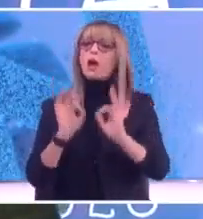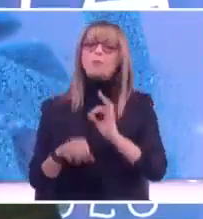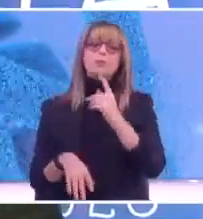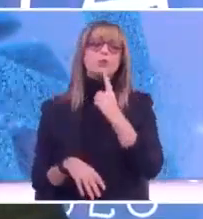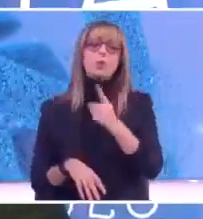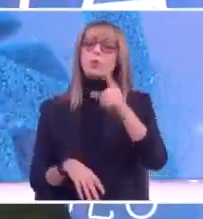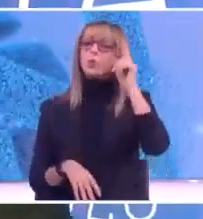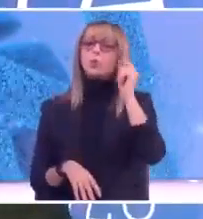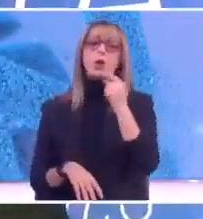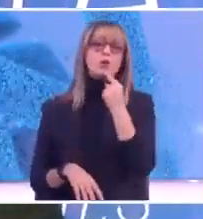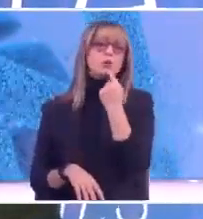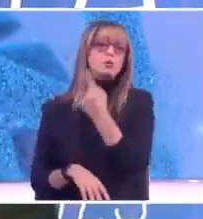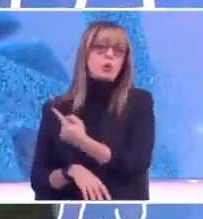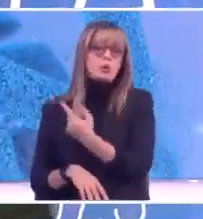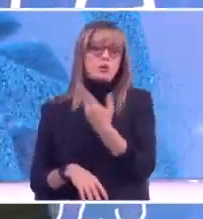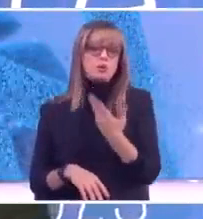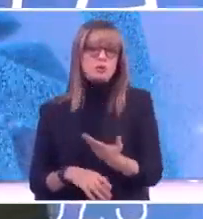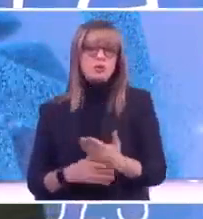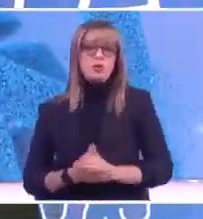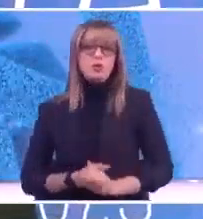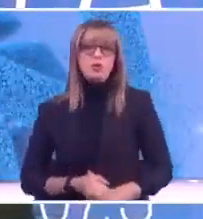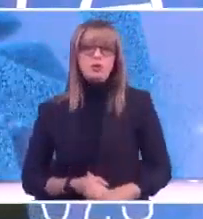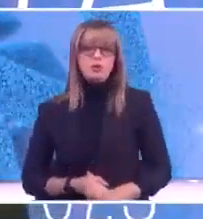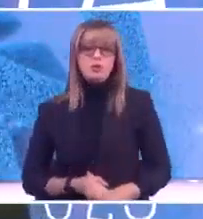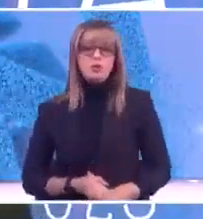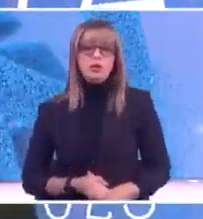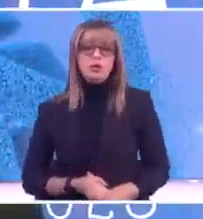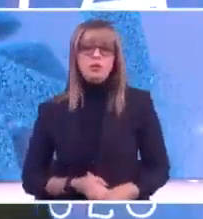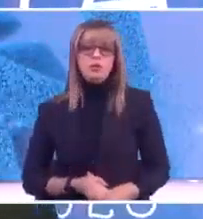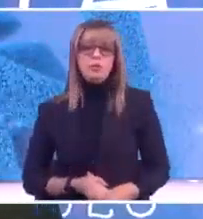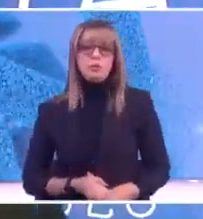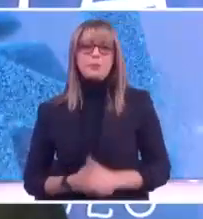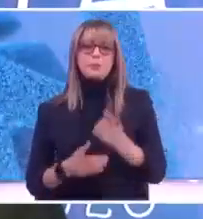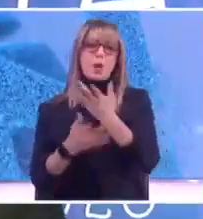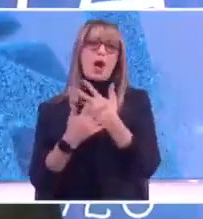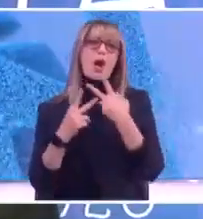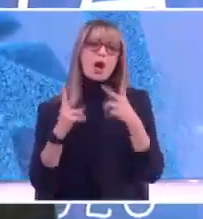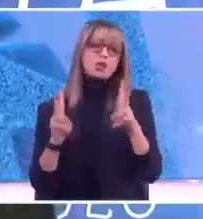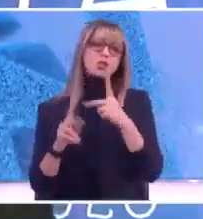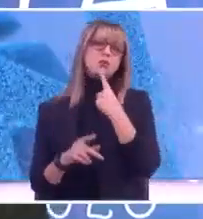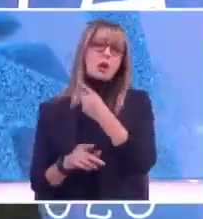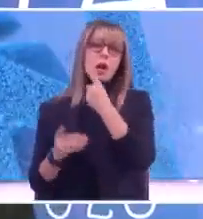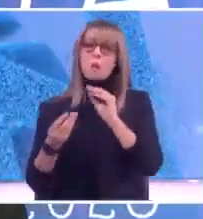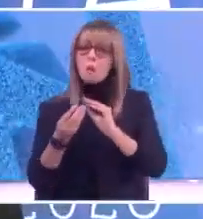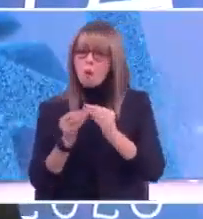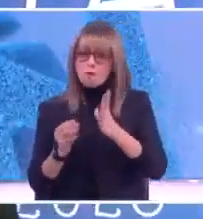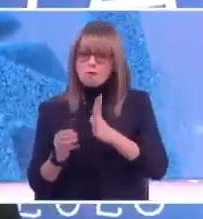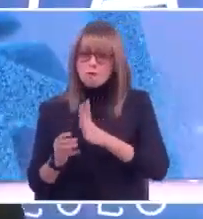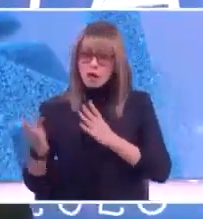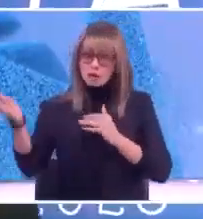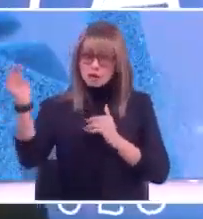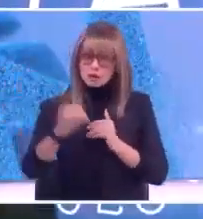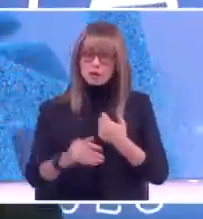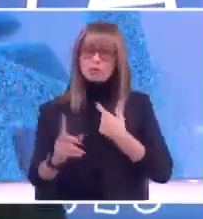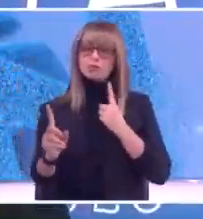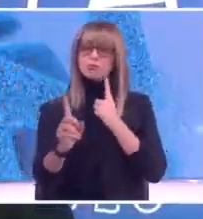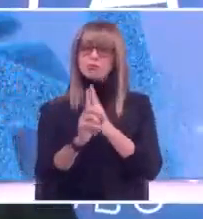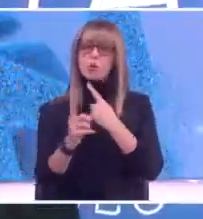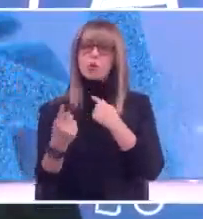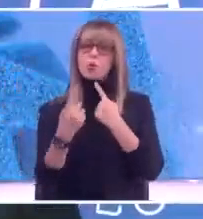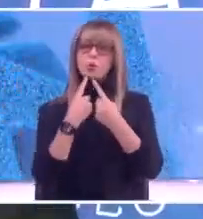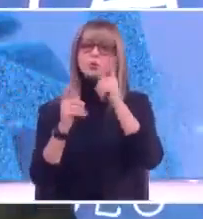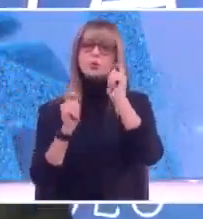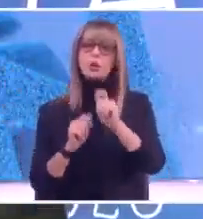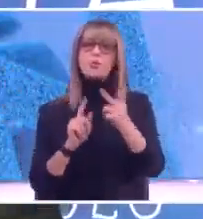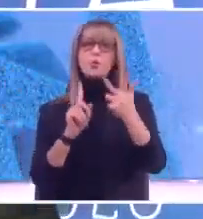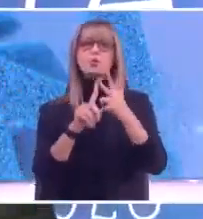Yunan tarafına, Yunan Başbakanı Sayın Mitsotakis'e son derece açık ve net. Meselelerimizi gelin kendi aramızda ikili olarak çözelim. Üçüncü